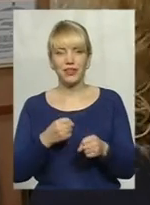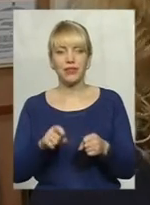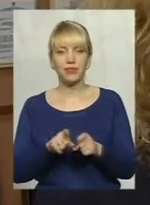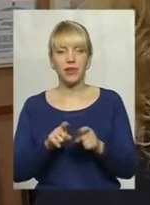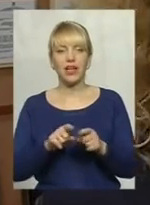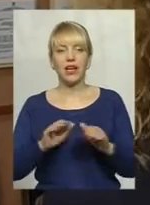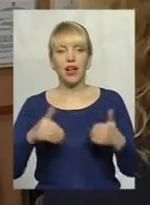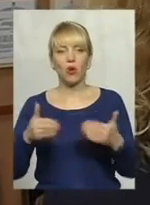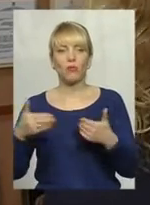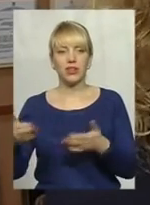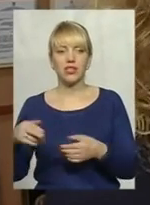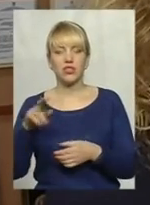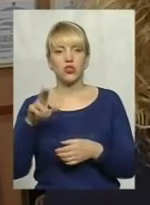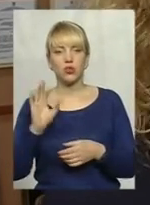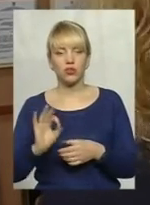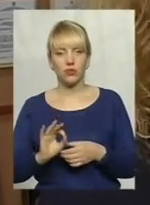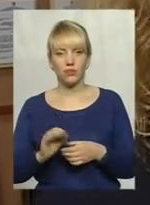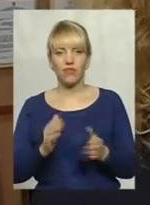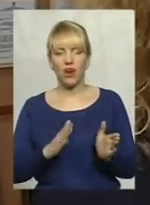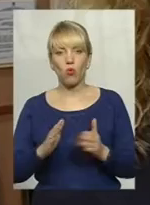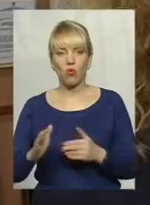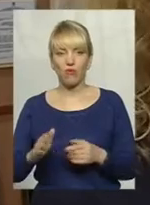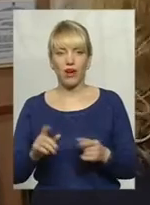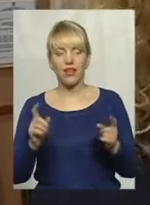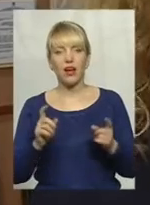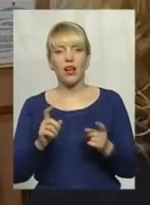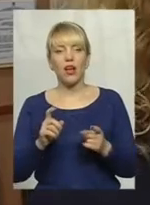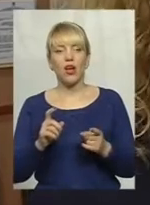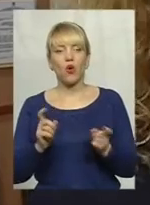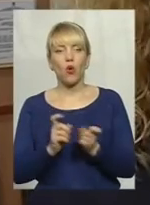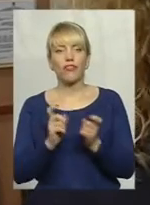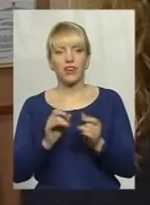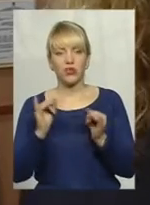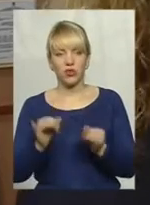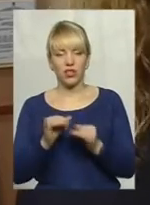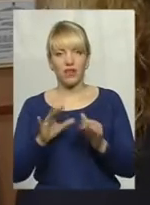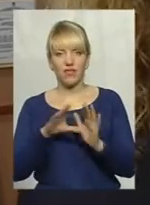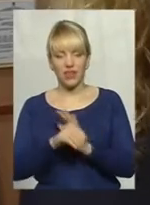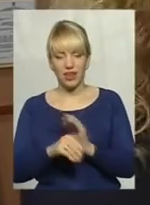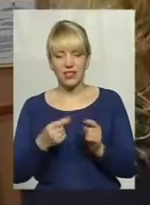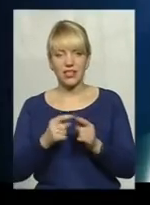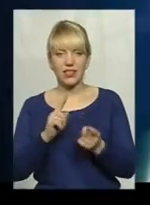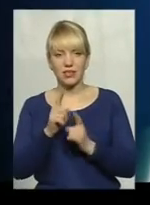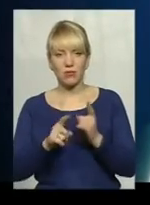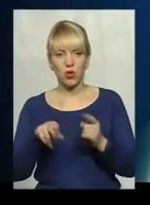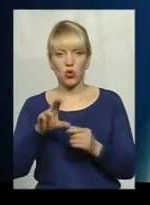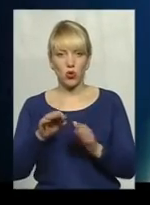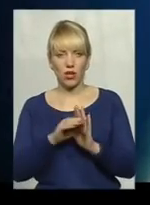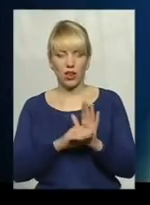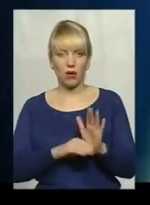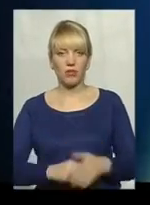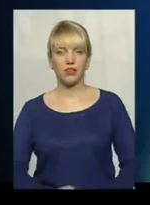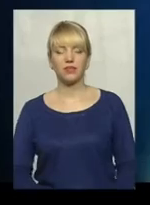типові рекомендації щодо врегулювання конфлікту інтересів і внесення відповідних змін у регламент.